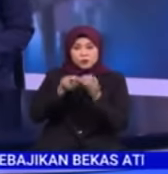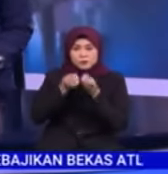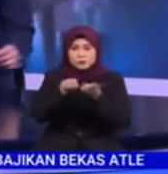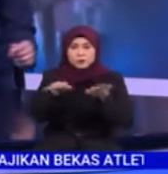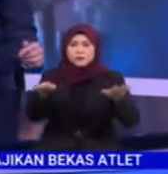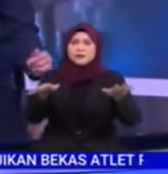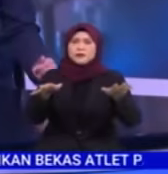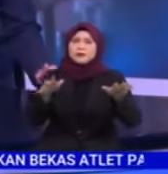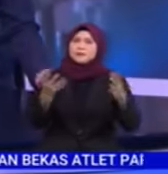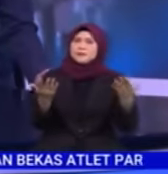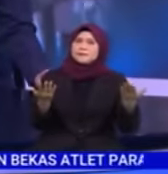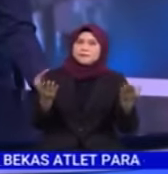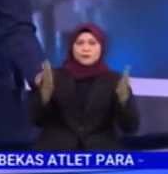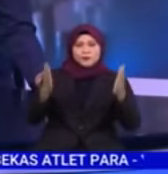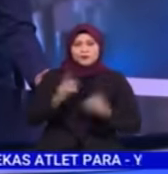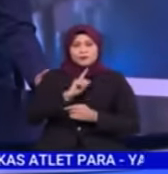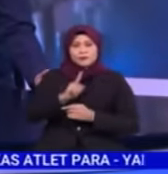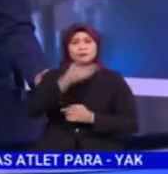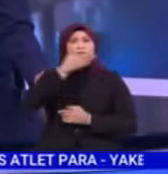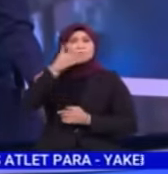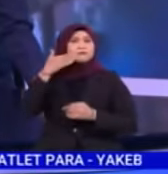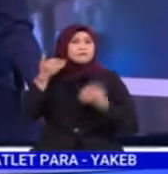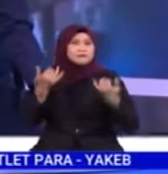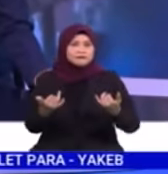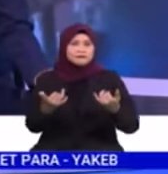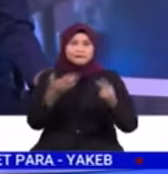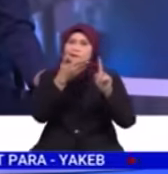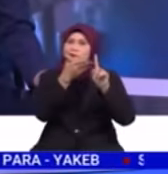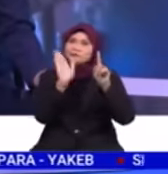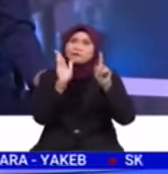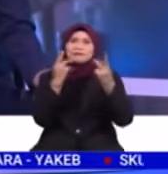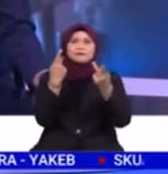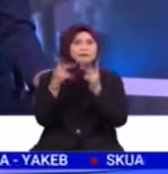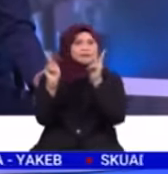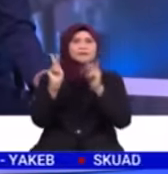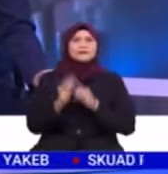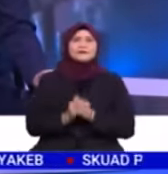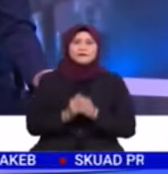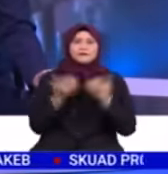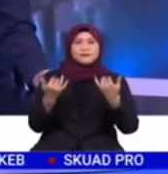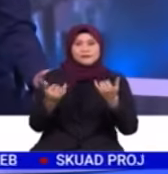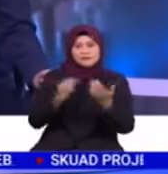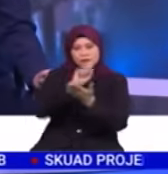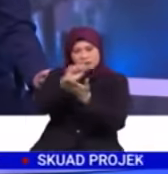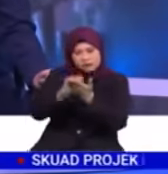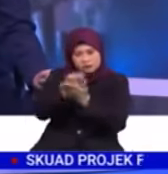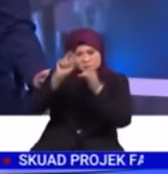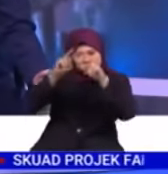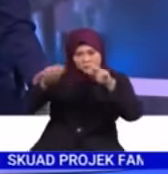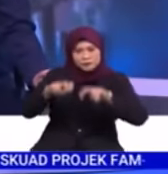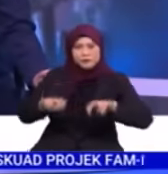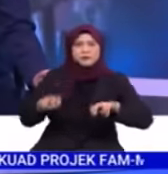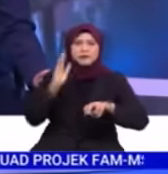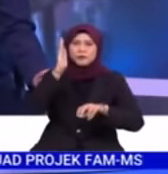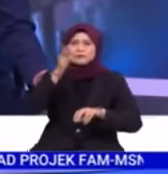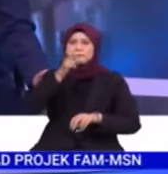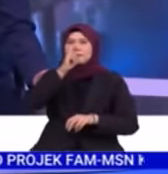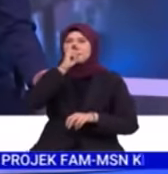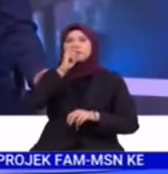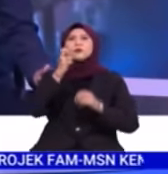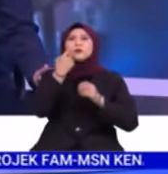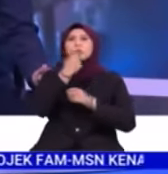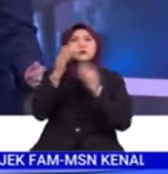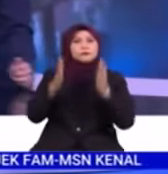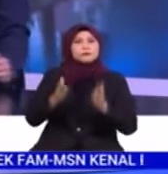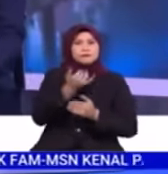truk mengganggu ketenangan umat Islam berpuasa Yusuf Fatoni menyeluruh akan dilakukan sebelum tindakan tegas dikenakan cara